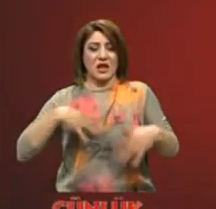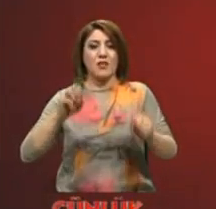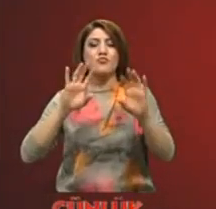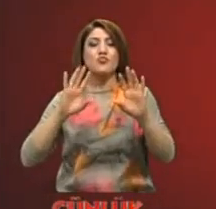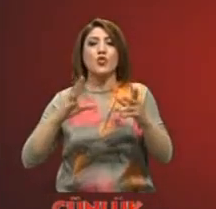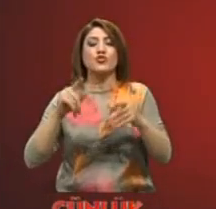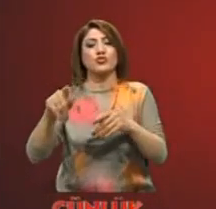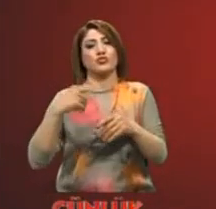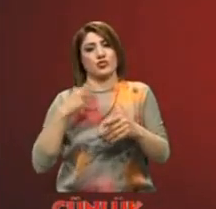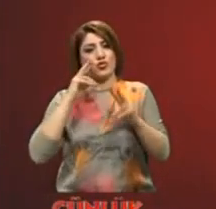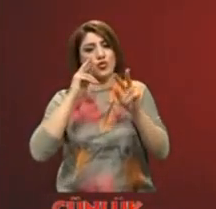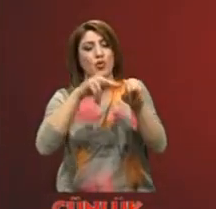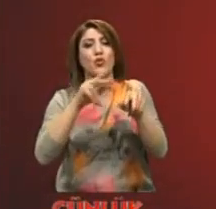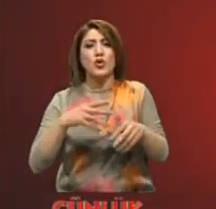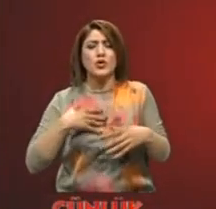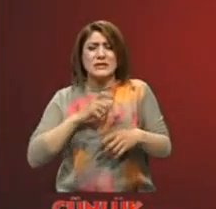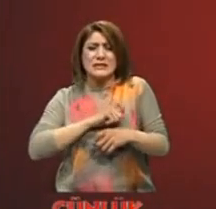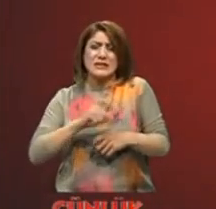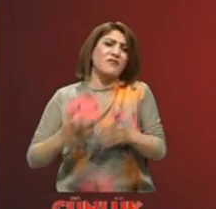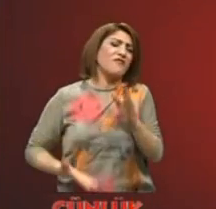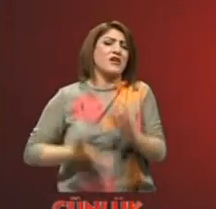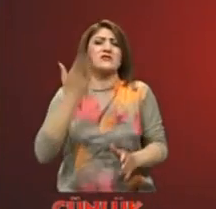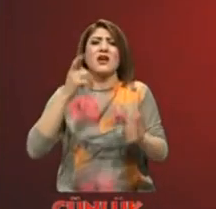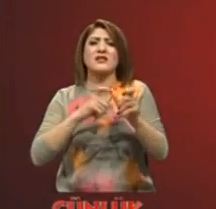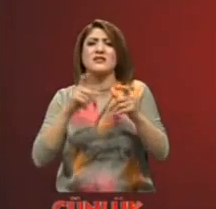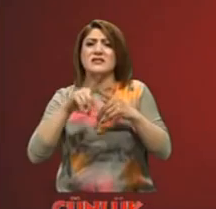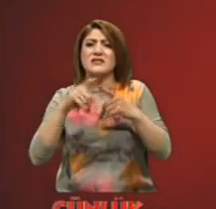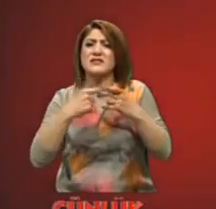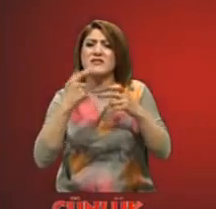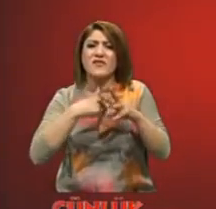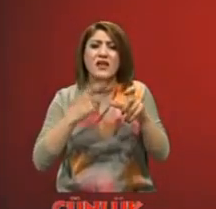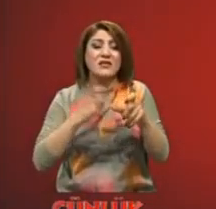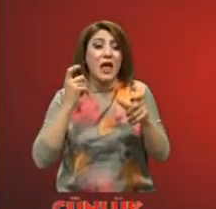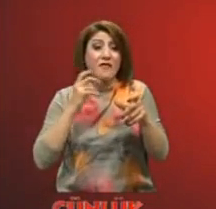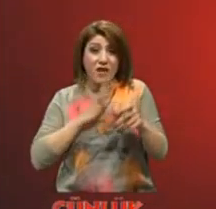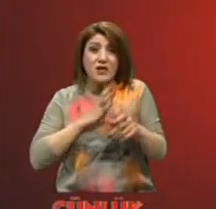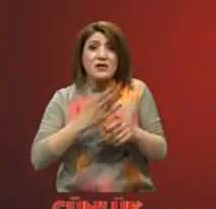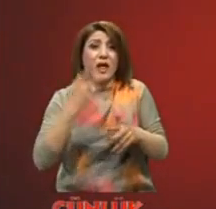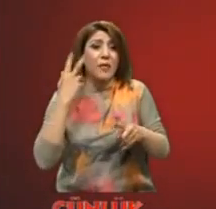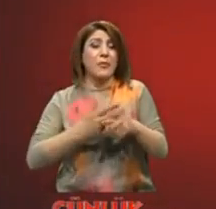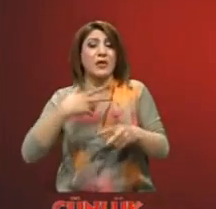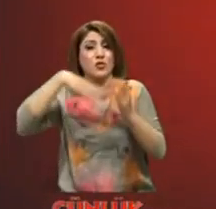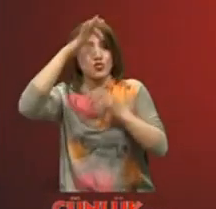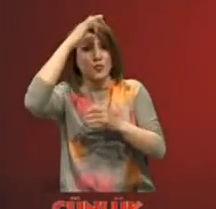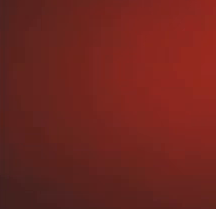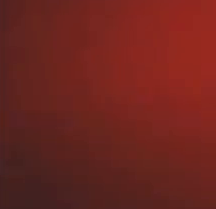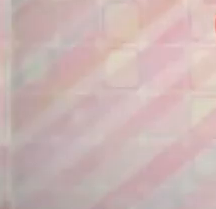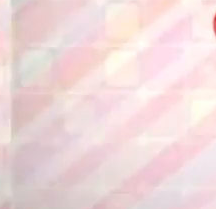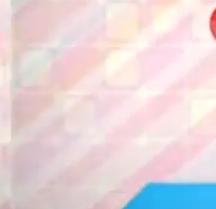Bu belirtilerden birkaçı yoğun strese eşlik ediyorsa vakit geçirmeden bir uzmana danışmakta yarar var.